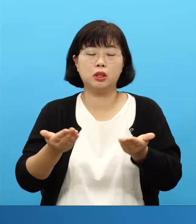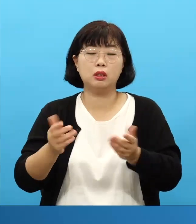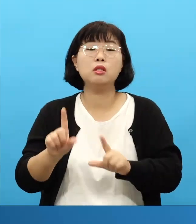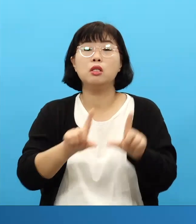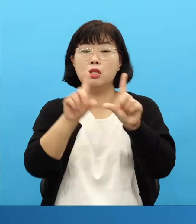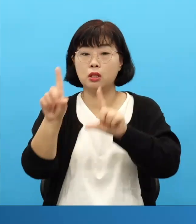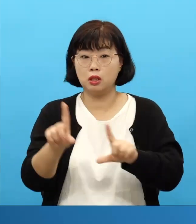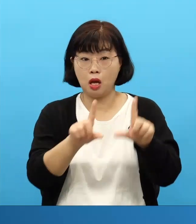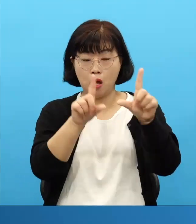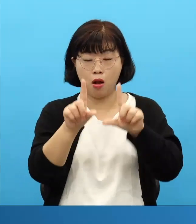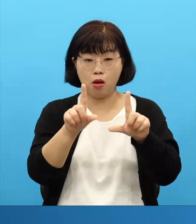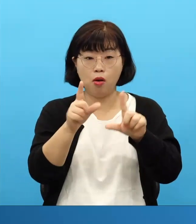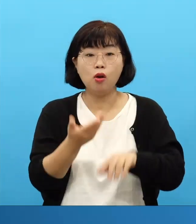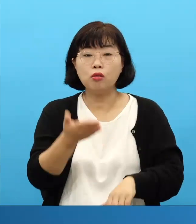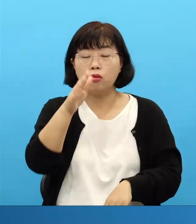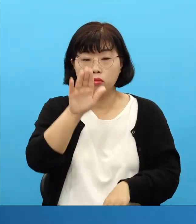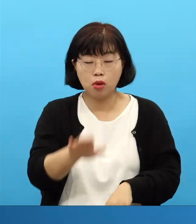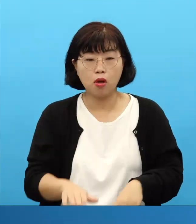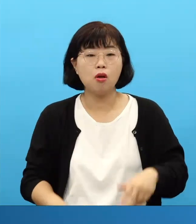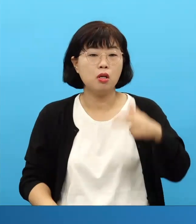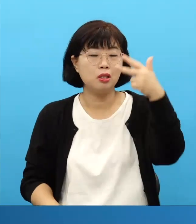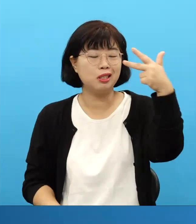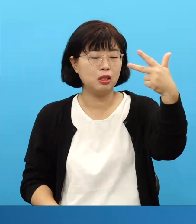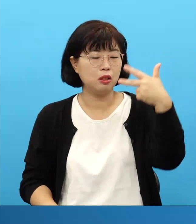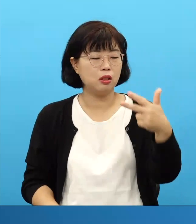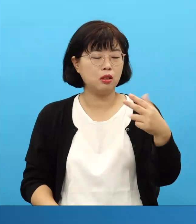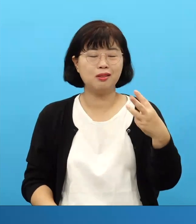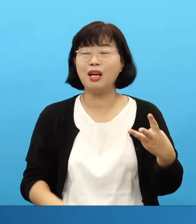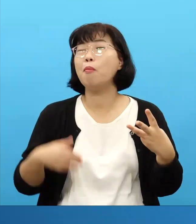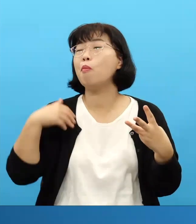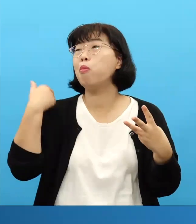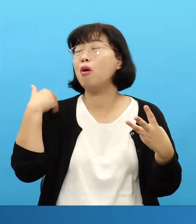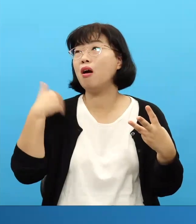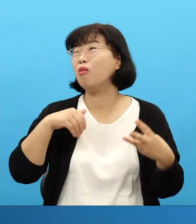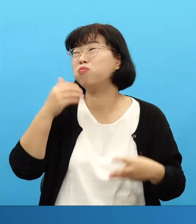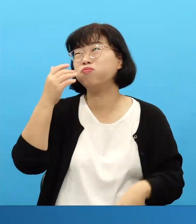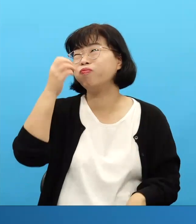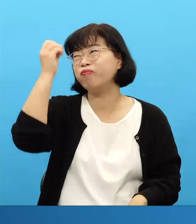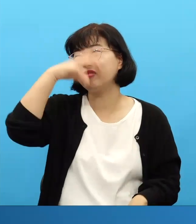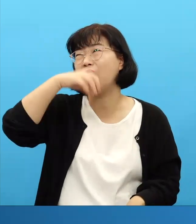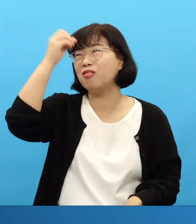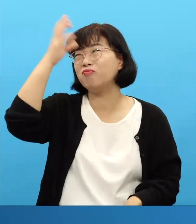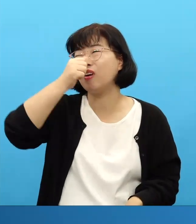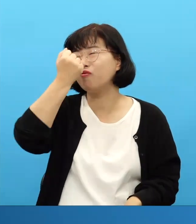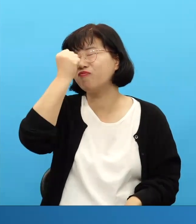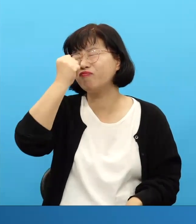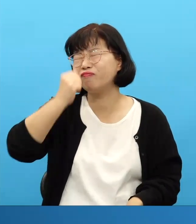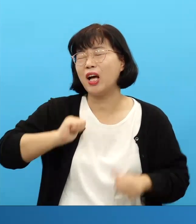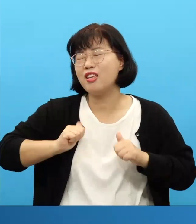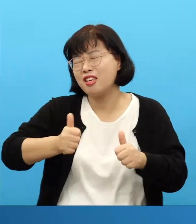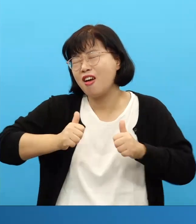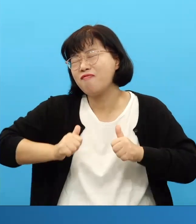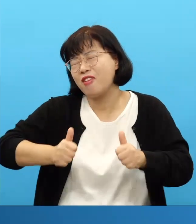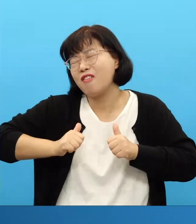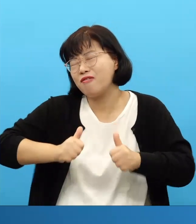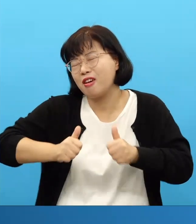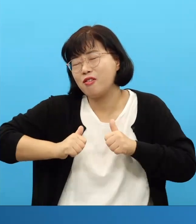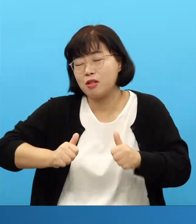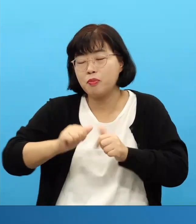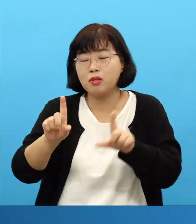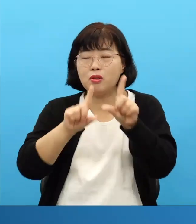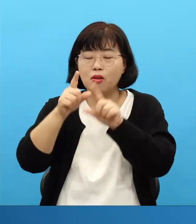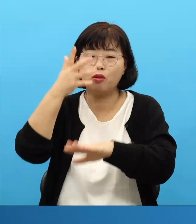당연히 고생하다 죽어요. And so rightfully, he suffered so much. 고생하다 죽고 같이 뭐 줄 수가 없어요, 그래서. And so he suffered so much, and there's no choice.